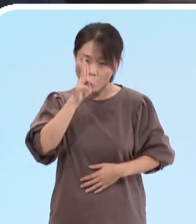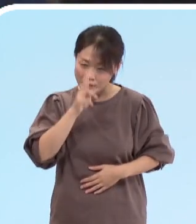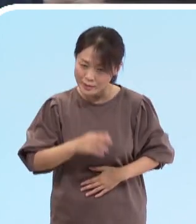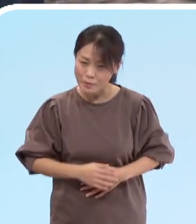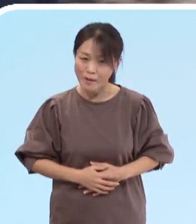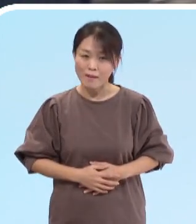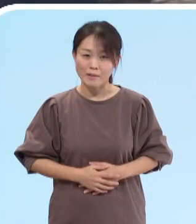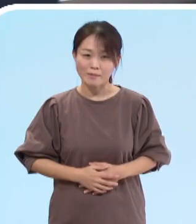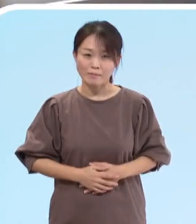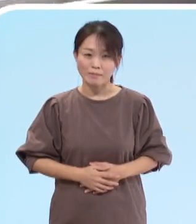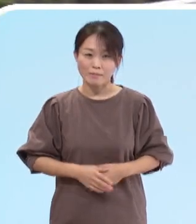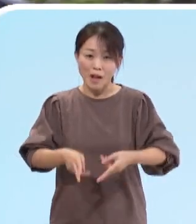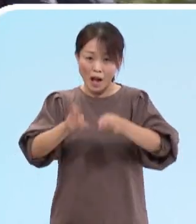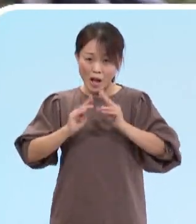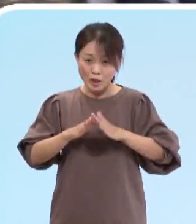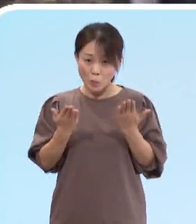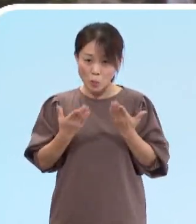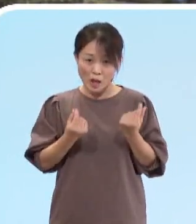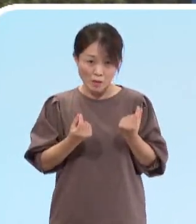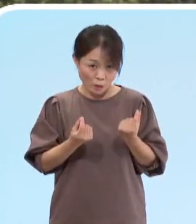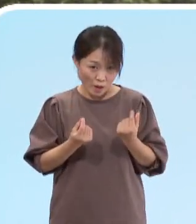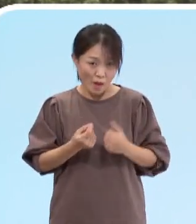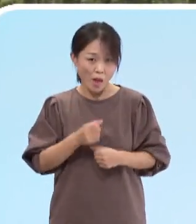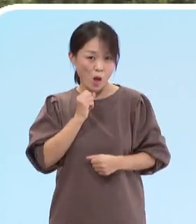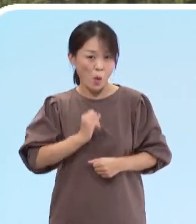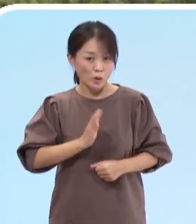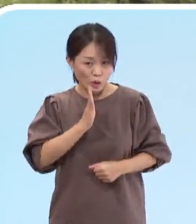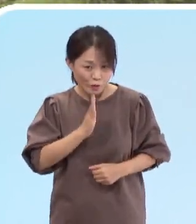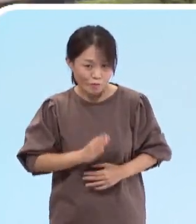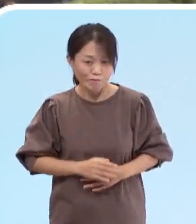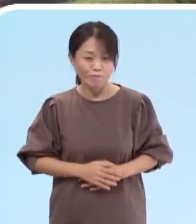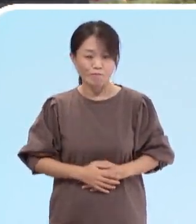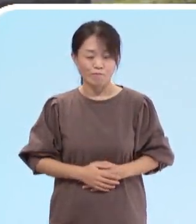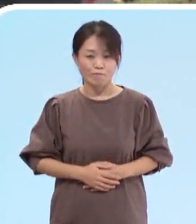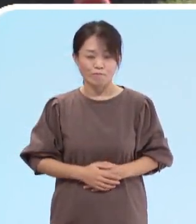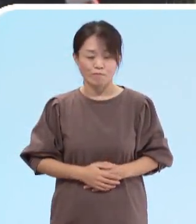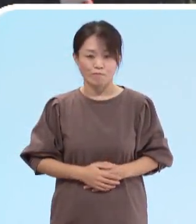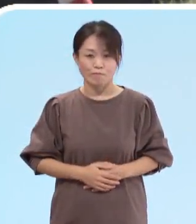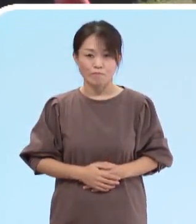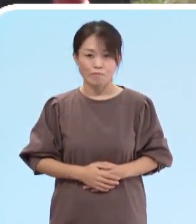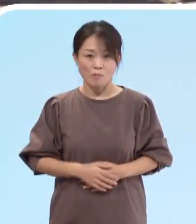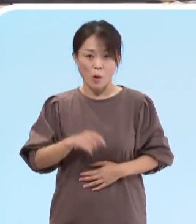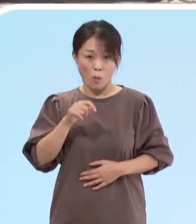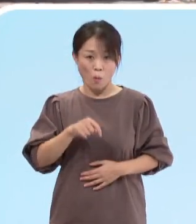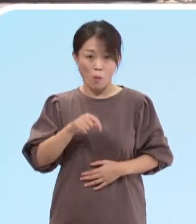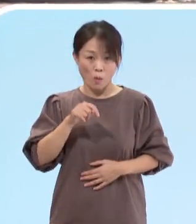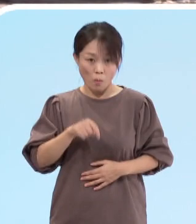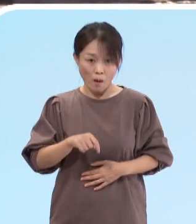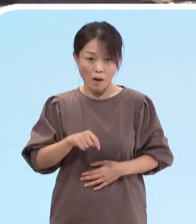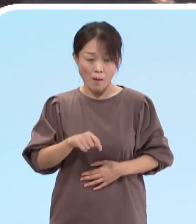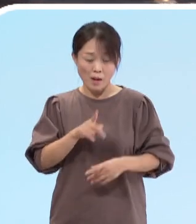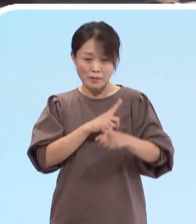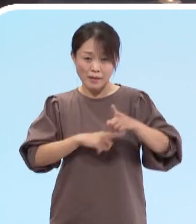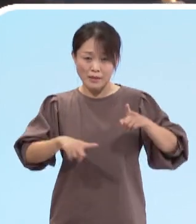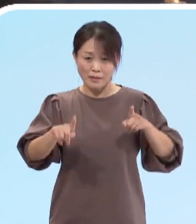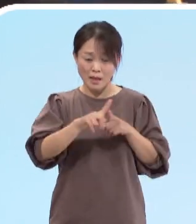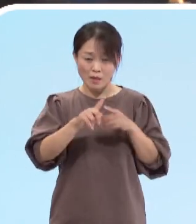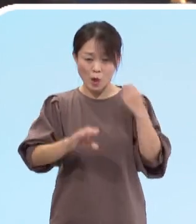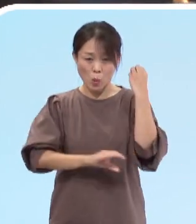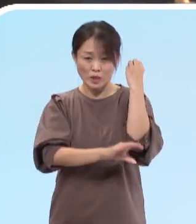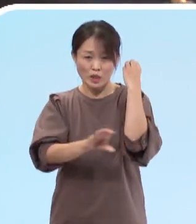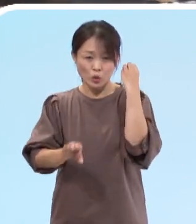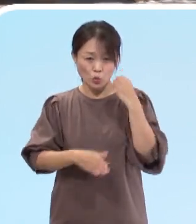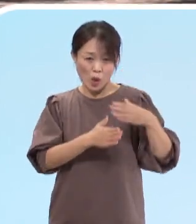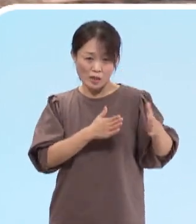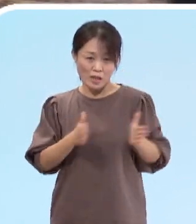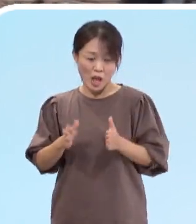こんにちは。 こんにちは、 橋本さんですね。 はい、 よろしくお願いいたします。こちらでは、 はい、 最先